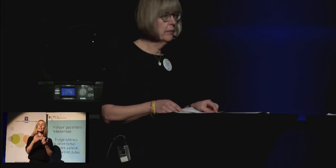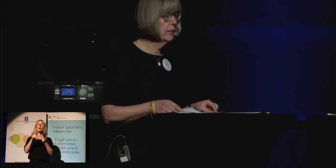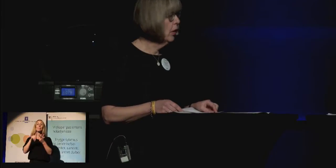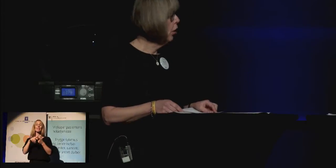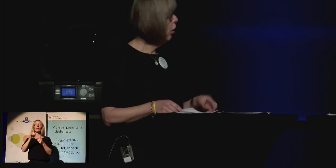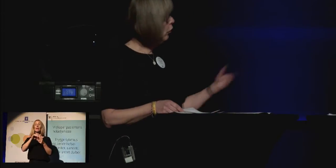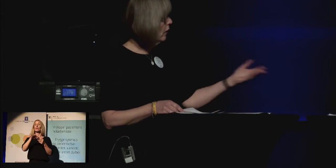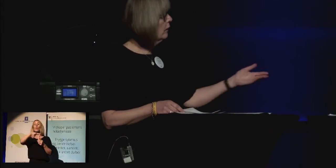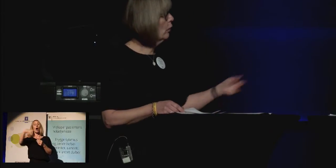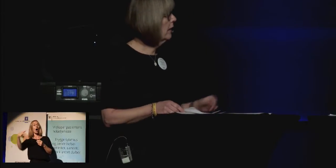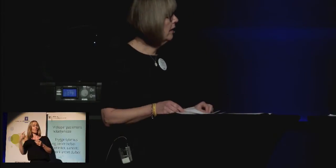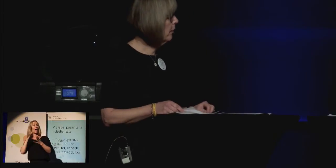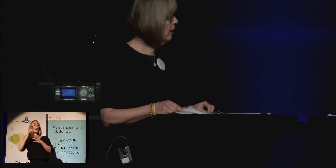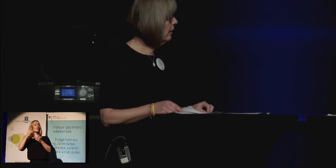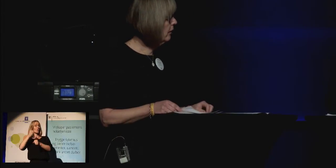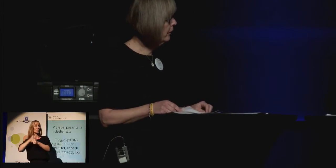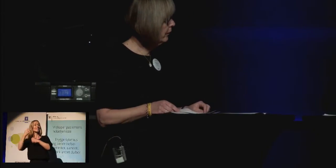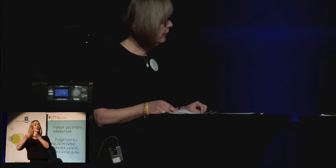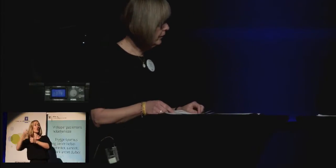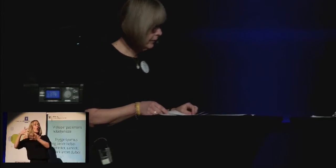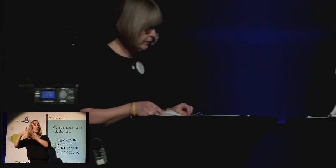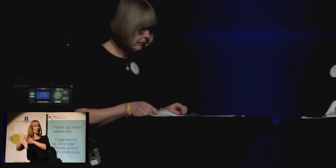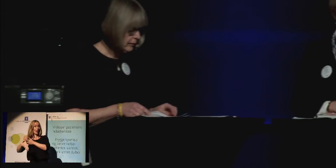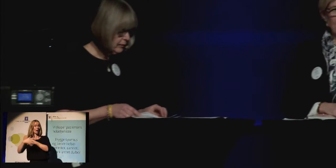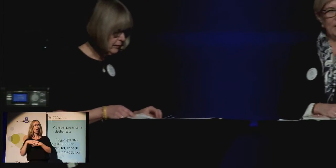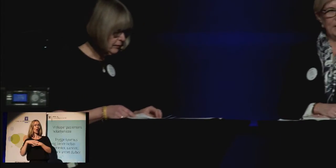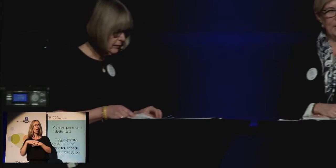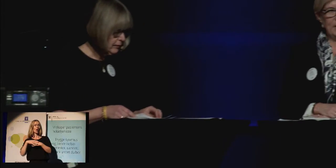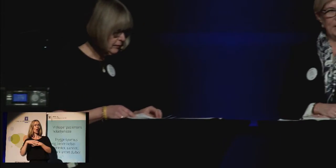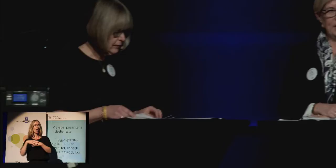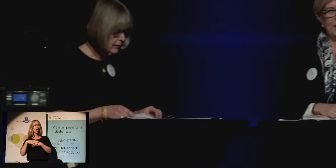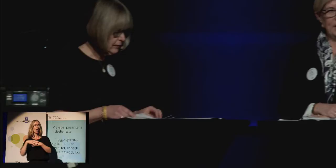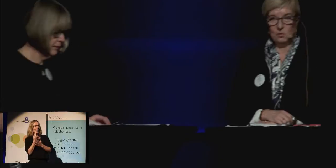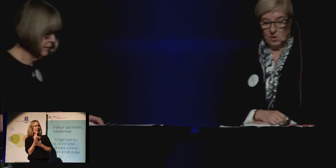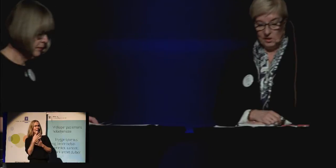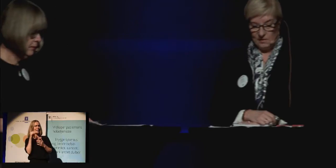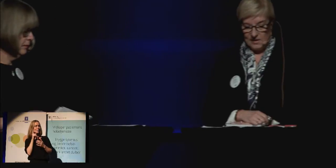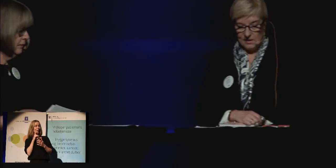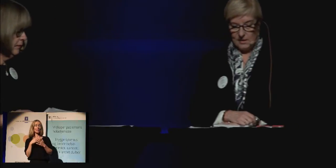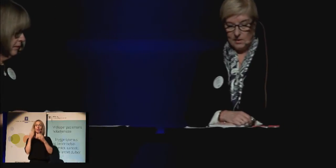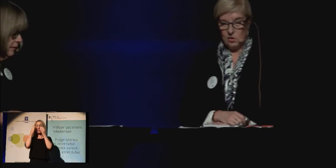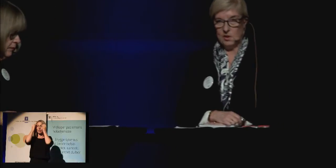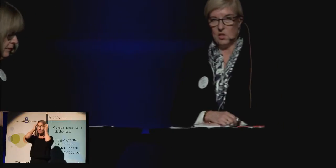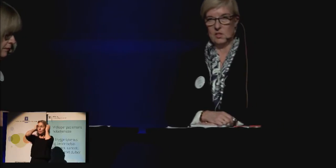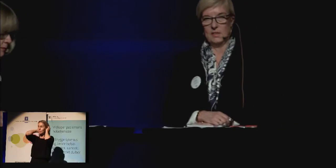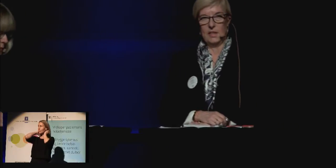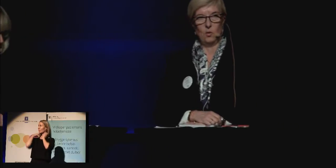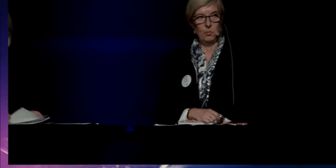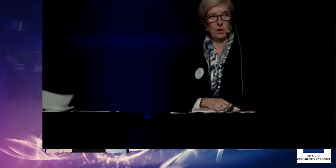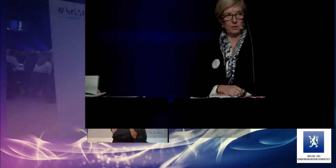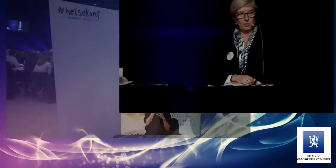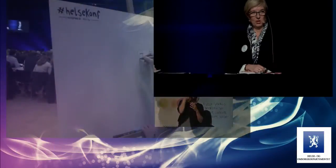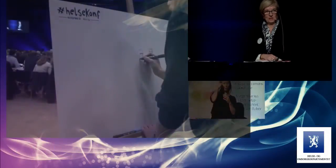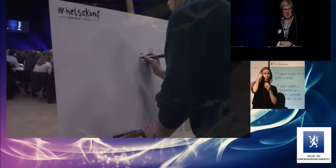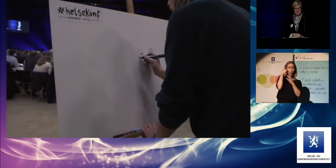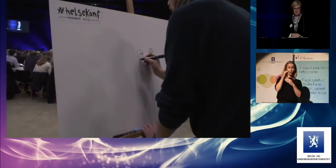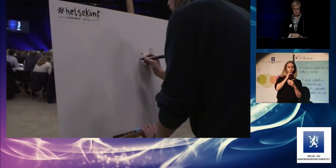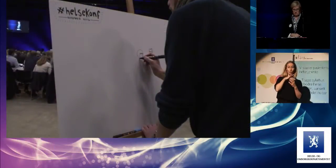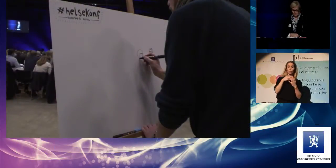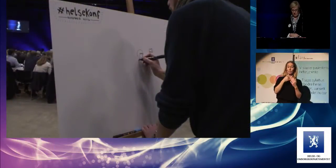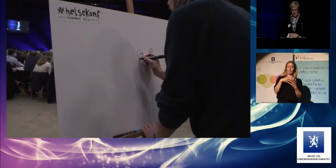det. Og hvordan står det til, Lisbeth? Ja, nå jo dere kloke folk, så mye av det vi skal si, det jo sånn at statssekretæret kommer jo aldri med